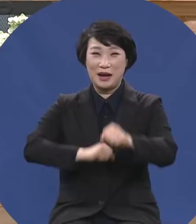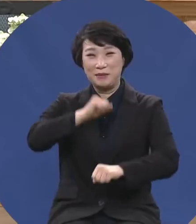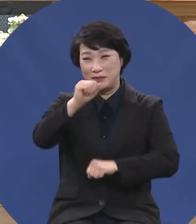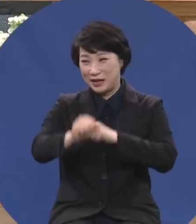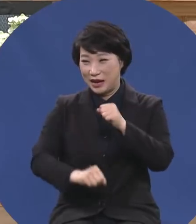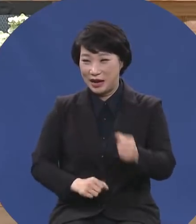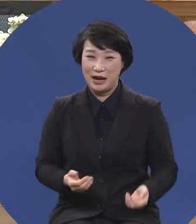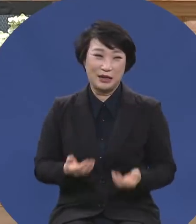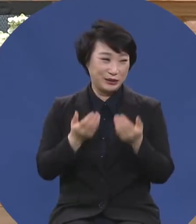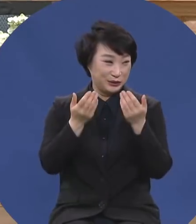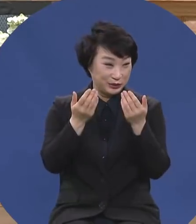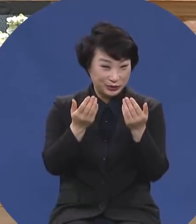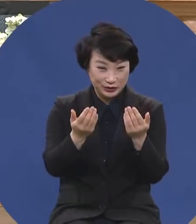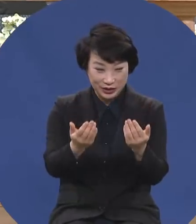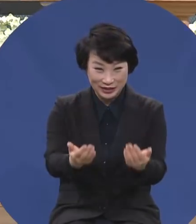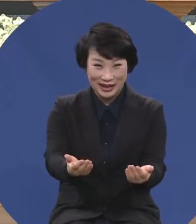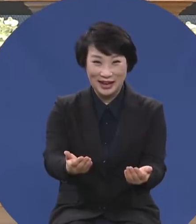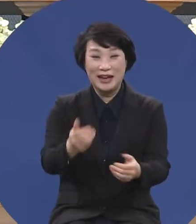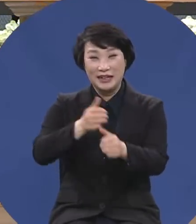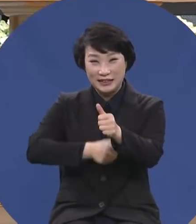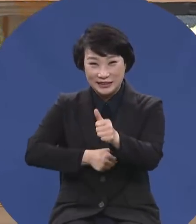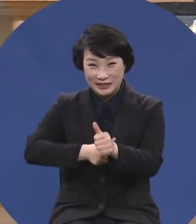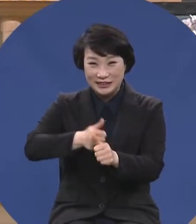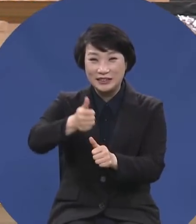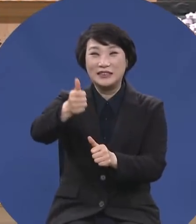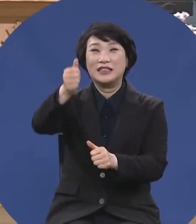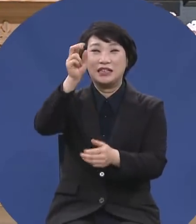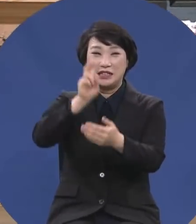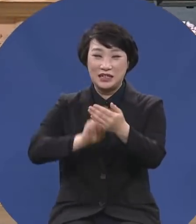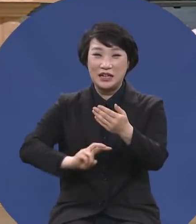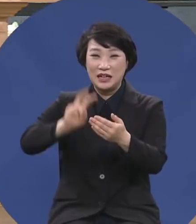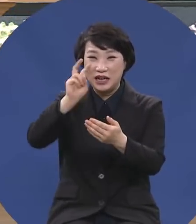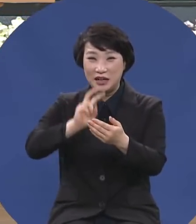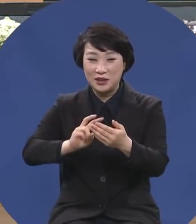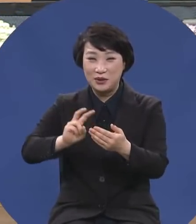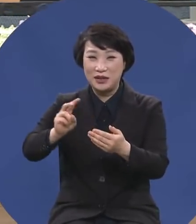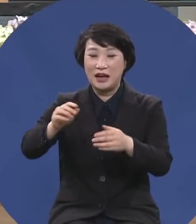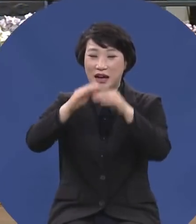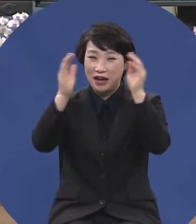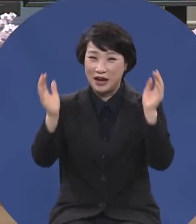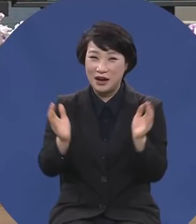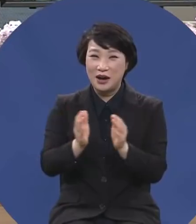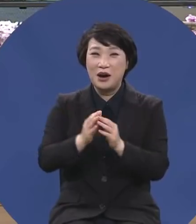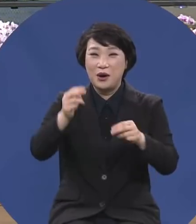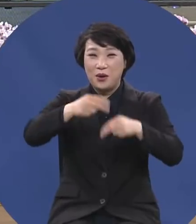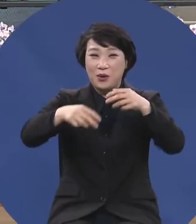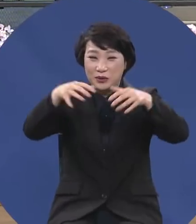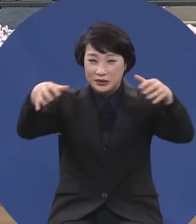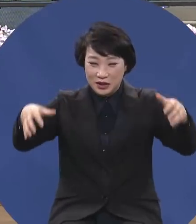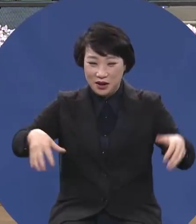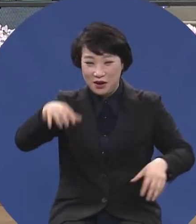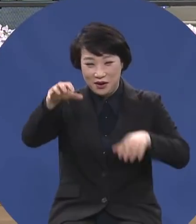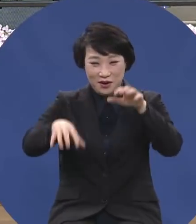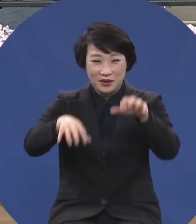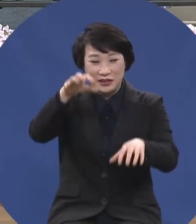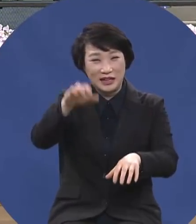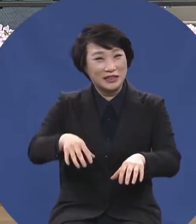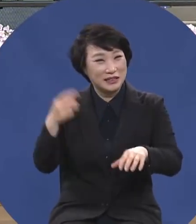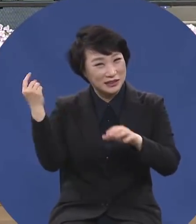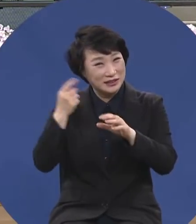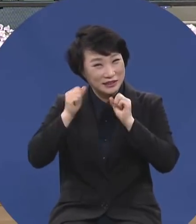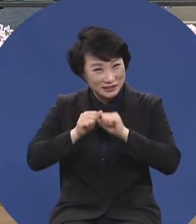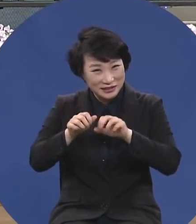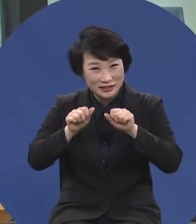구원하시고 참 주시네. 승리의 노래가 온